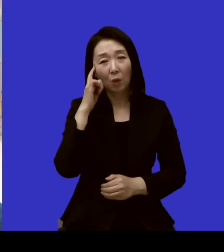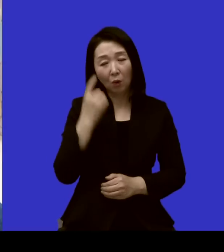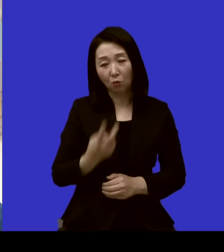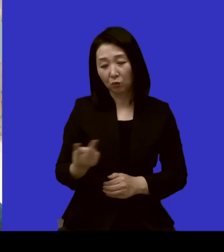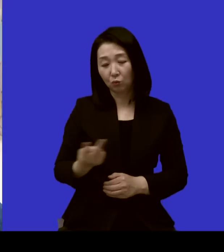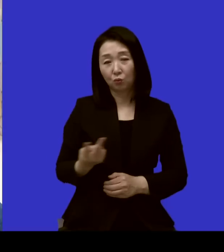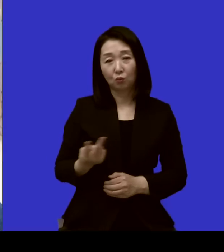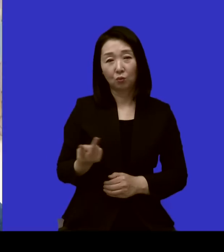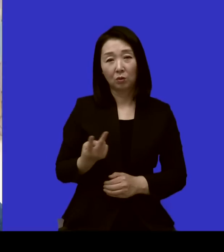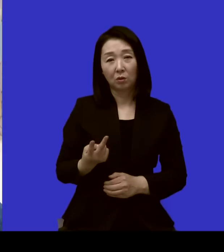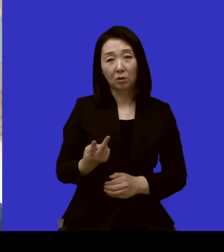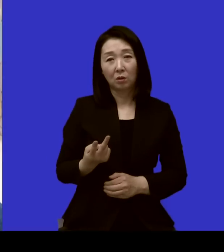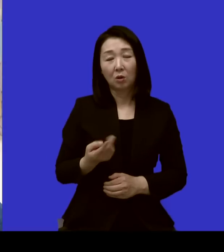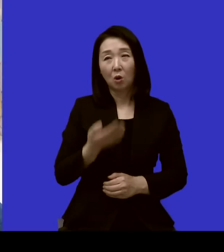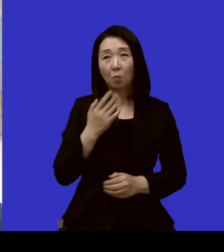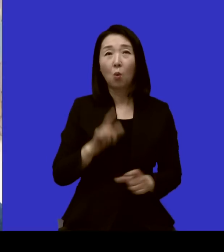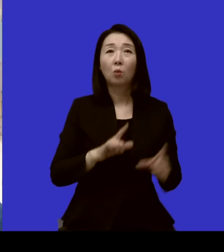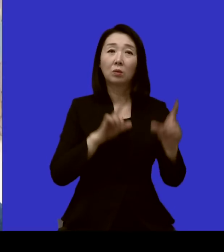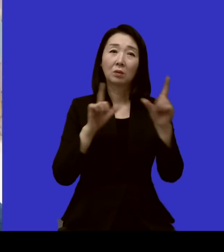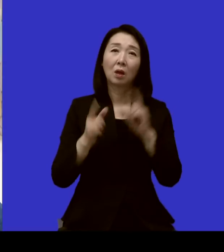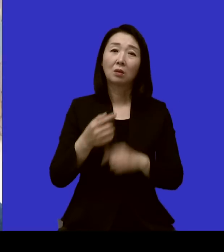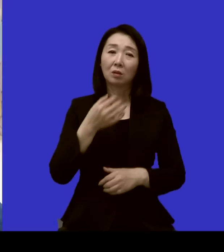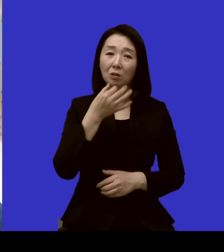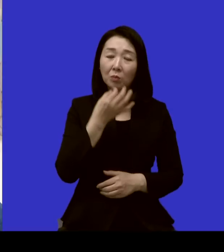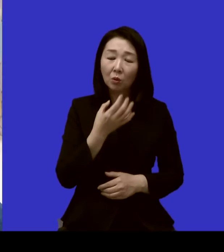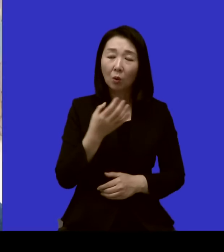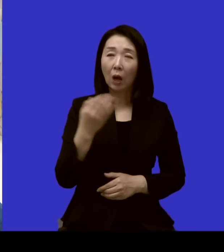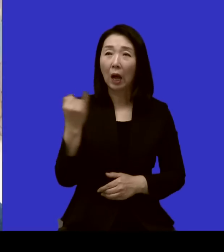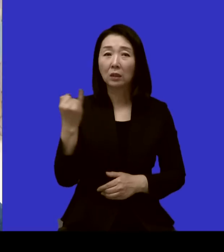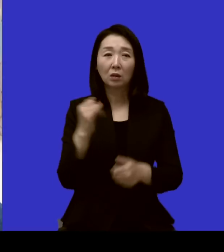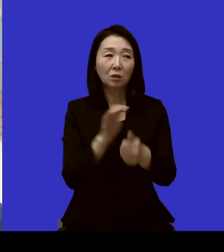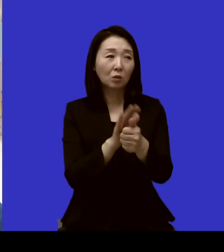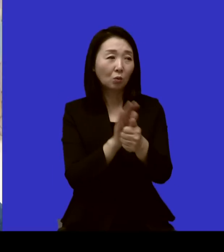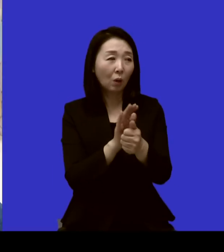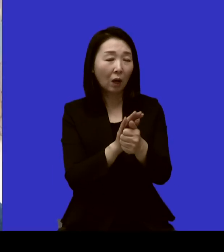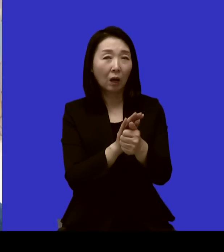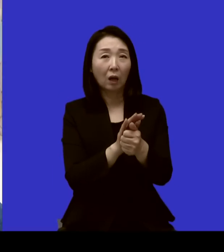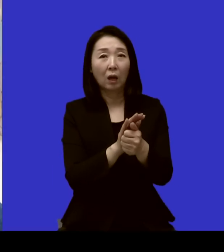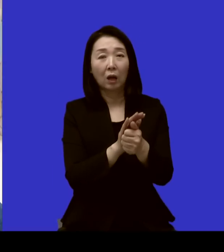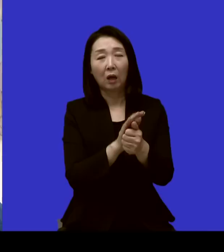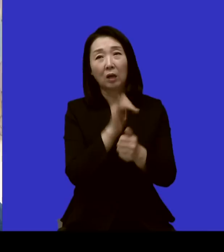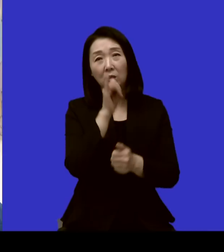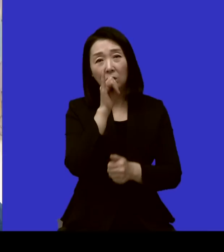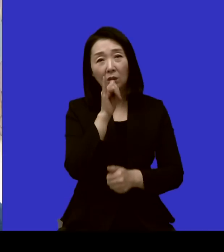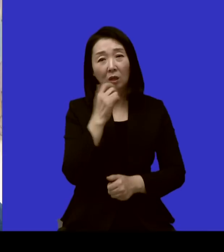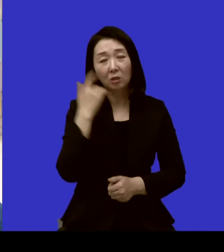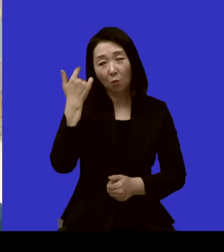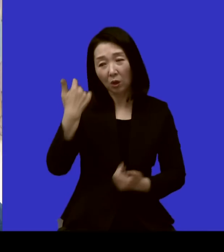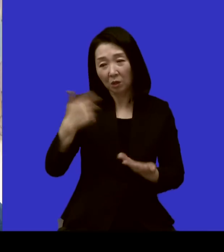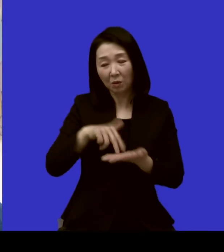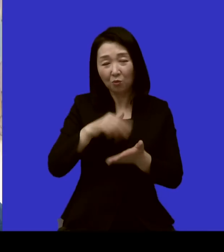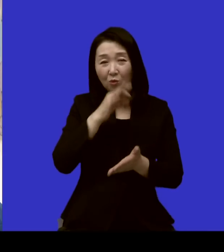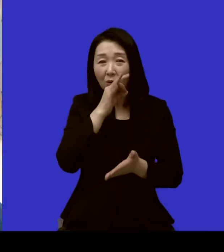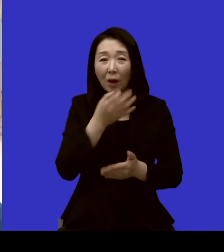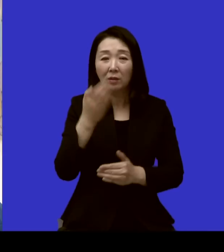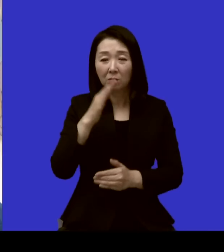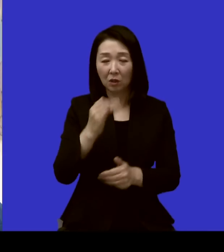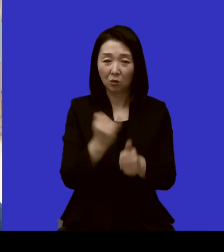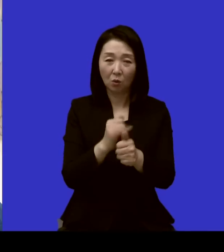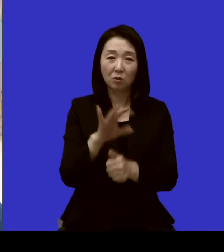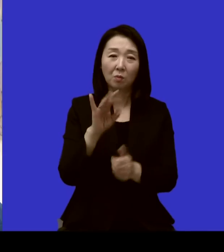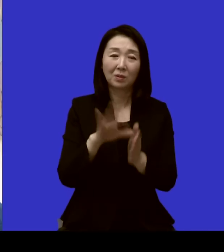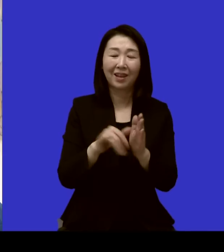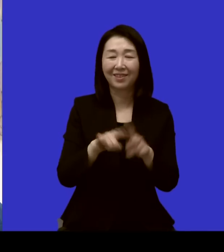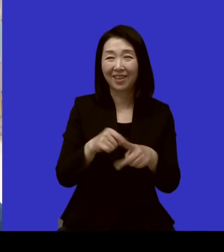둘도 지금 살기 바쁜데 그런 일들을 하는 게 목회자로서 부끄럽지만 사실은 처음에는 결혼하기 전에는 그냥 다